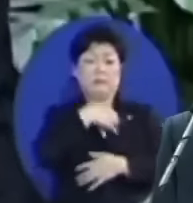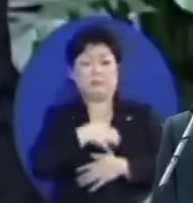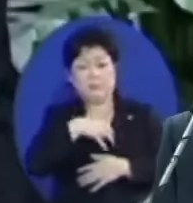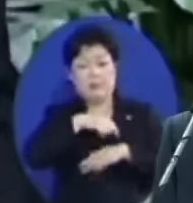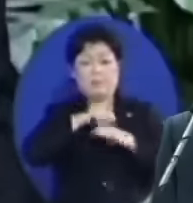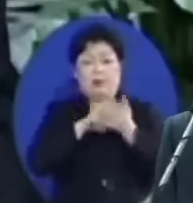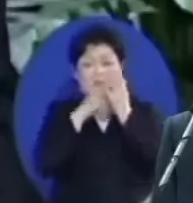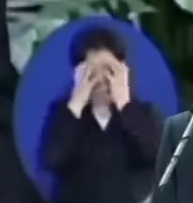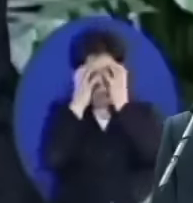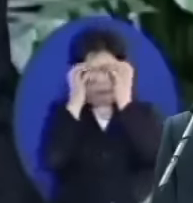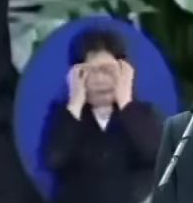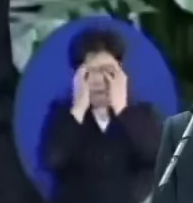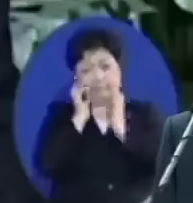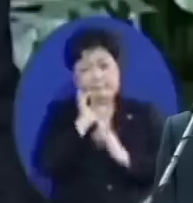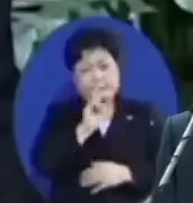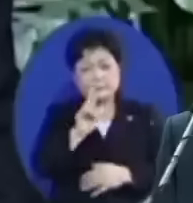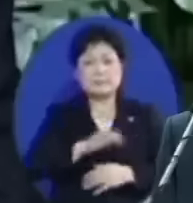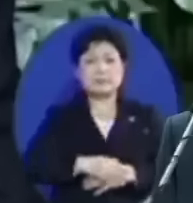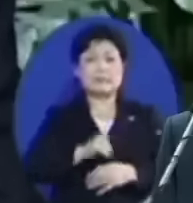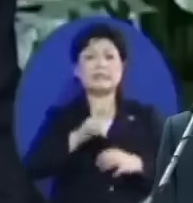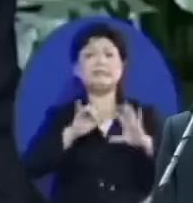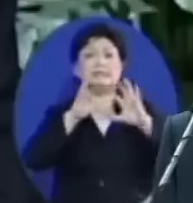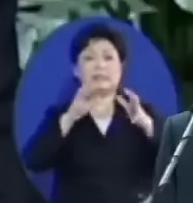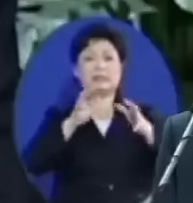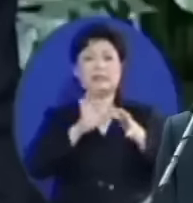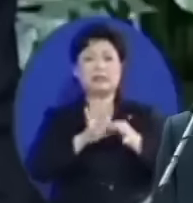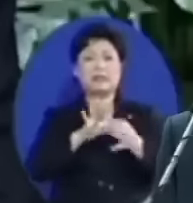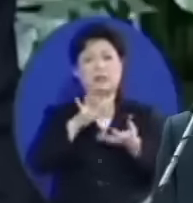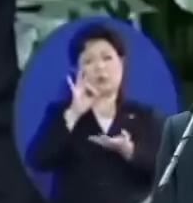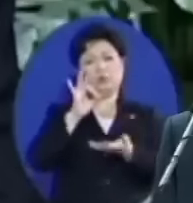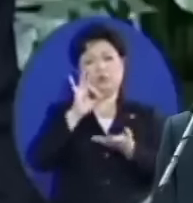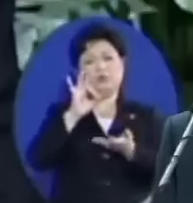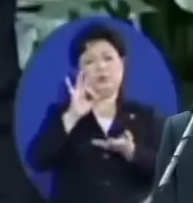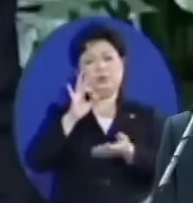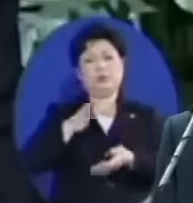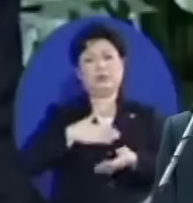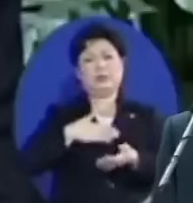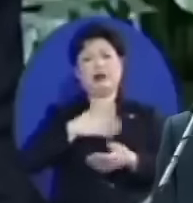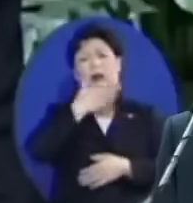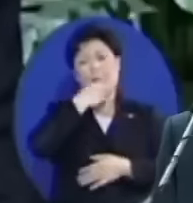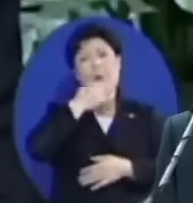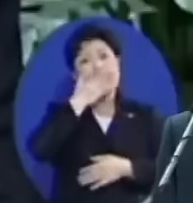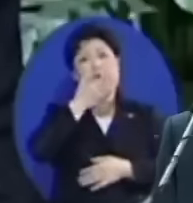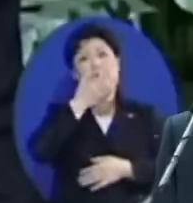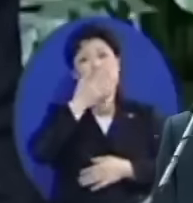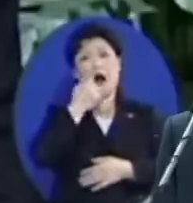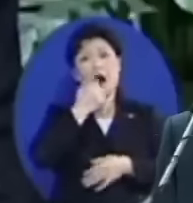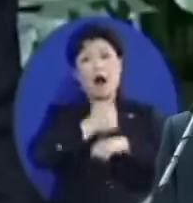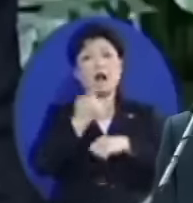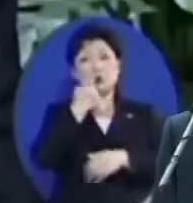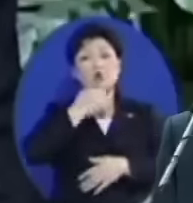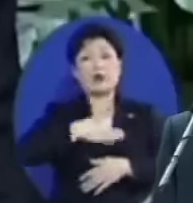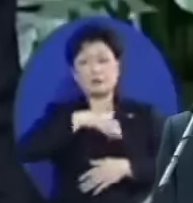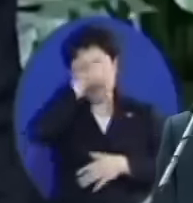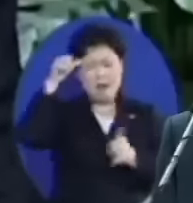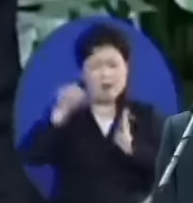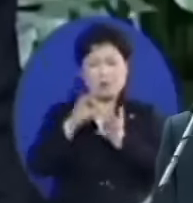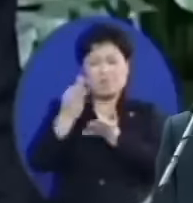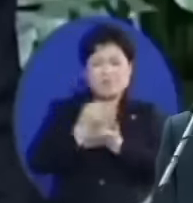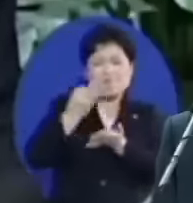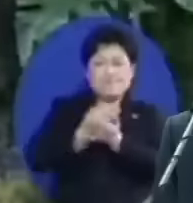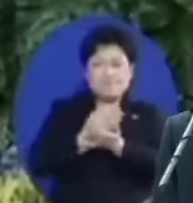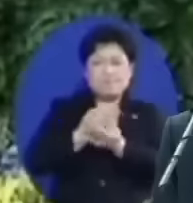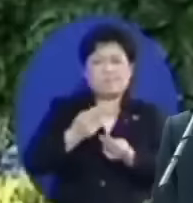고통이 꽉 들어차 있습니다. 이 세상에 물질이 행복을 줄 줄 알고 평생 물질을 먹으려고 애를 썼는데